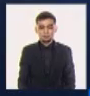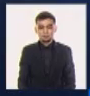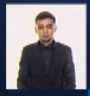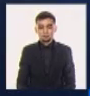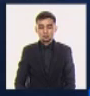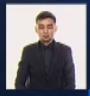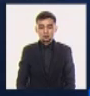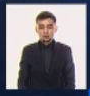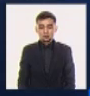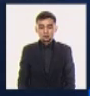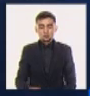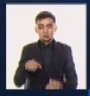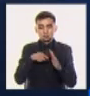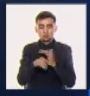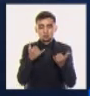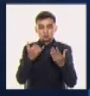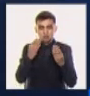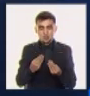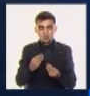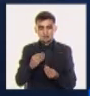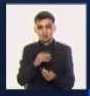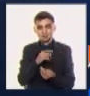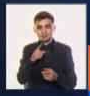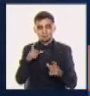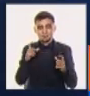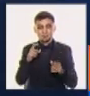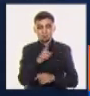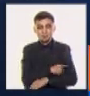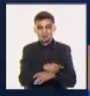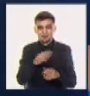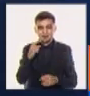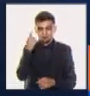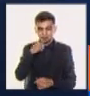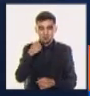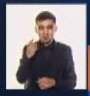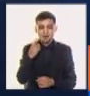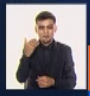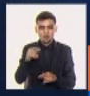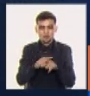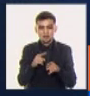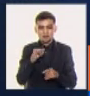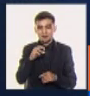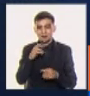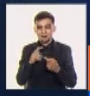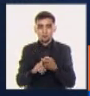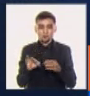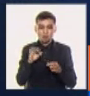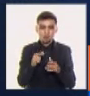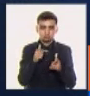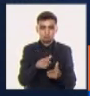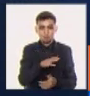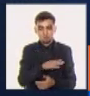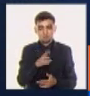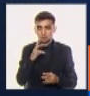А в целом на сегодняшний день частные клиники привлекались для приема и лечения пациентам с коронавирусом?